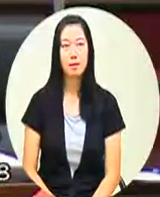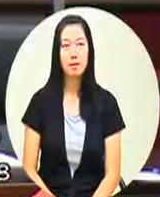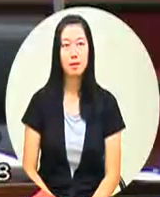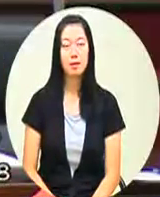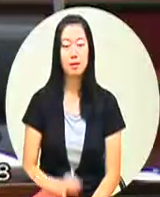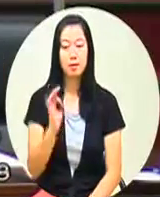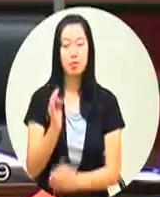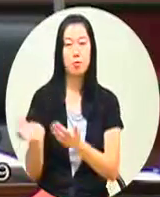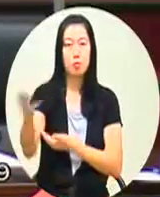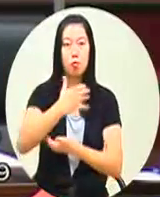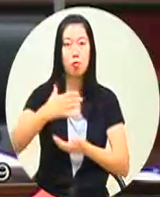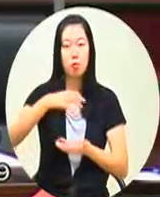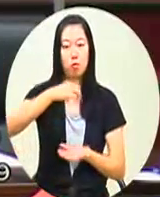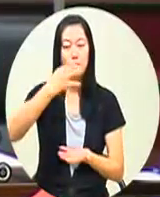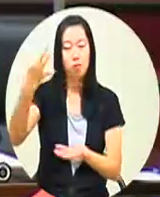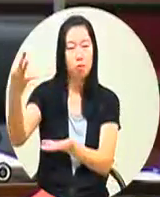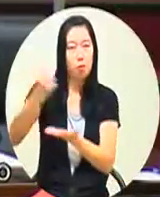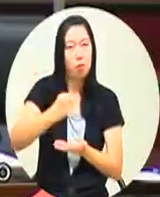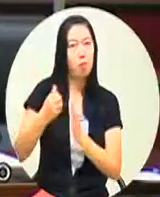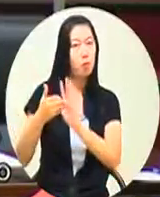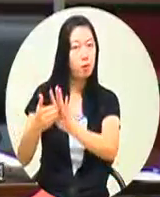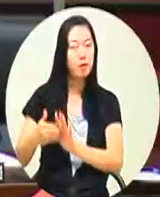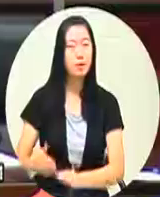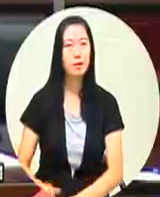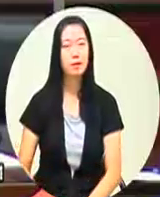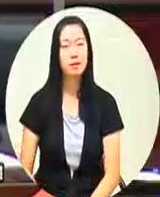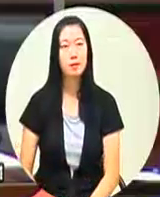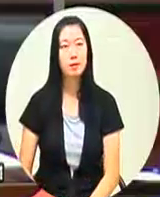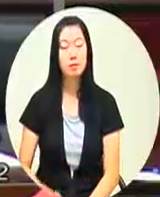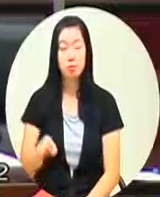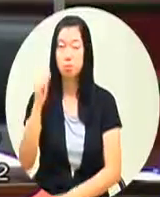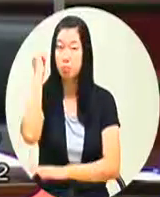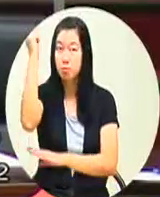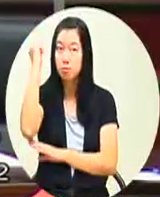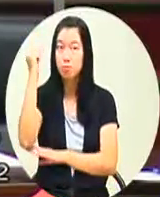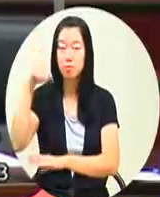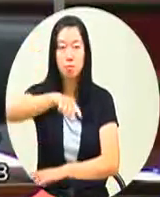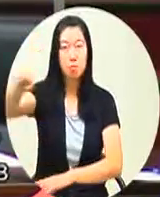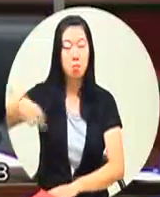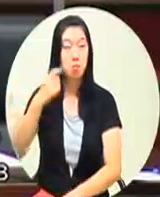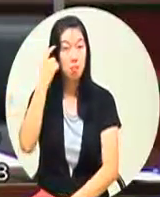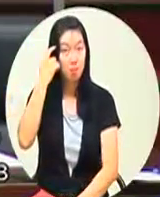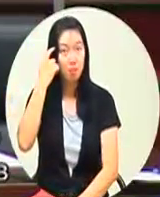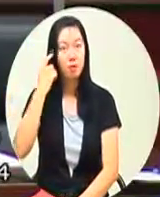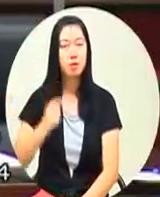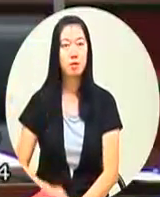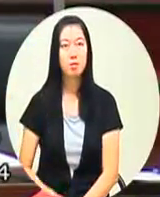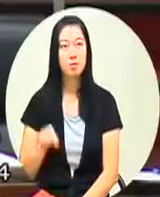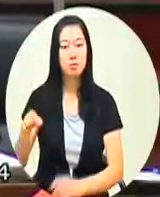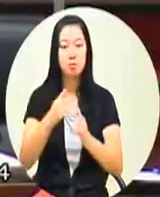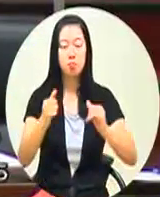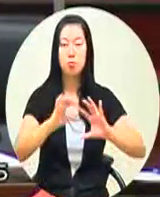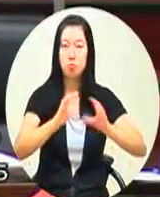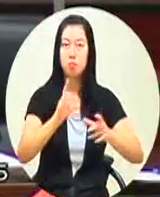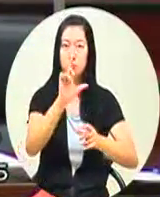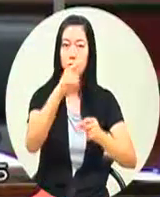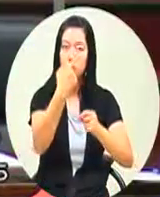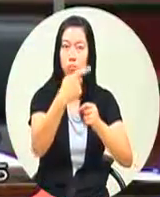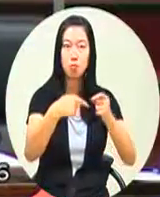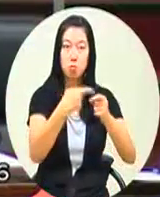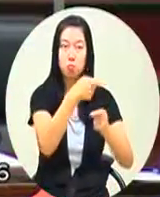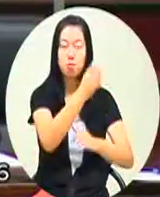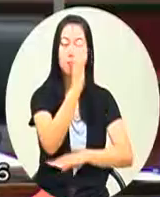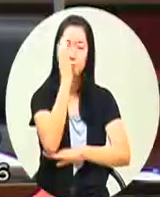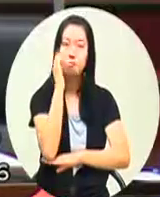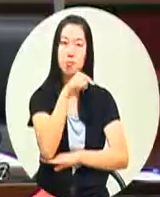用，所以以他们的。以抗征户的观点来讲，就是民国61年那时候的政府，